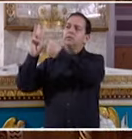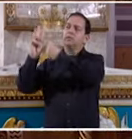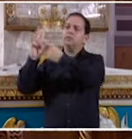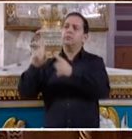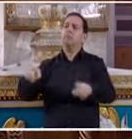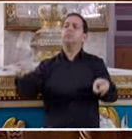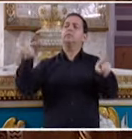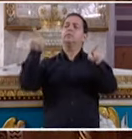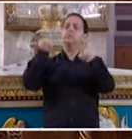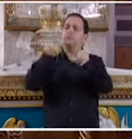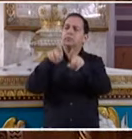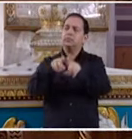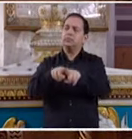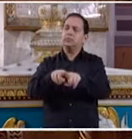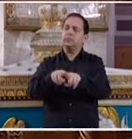Αγίας